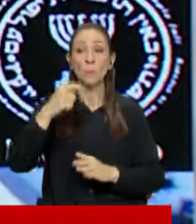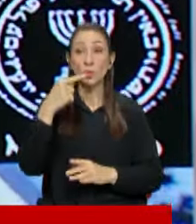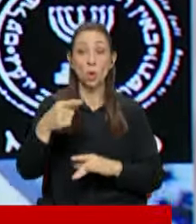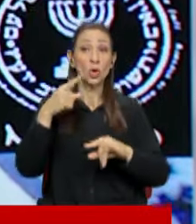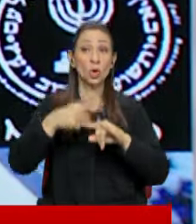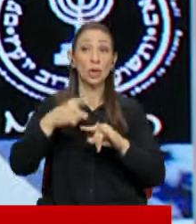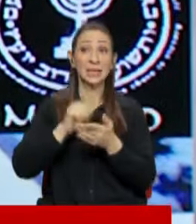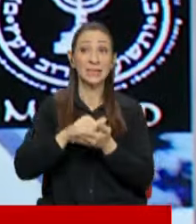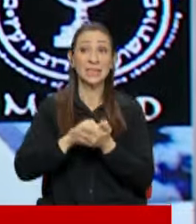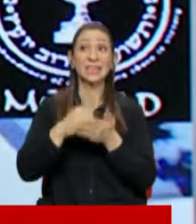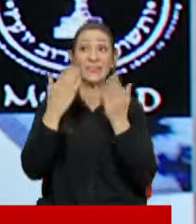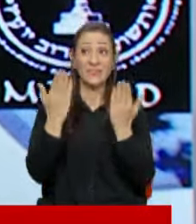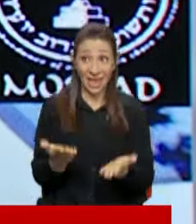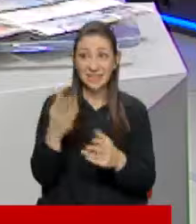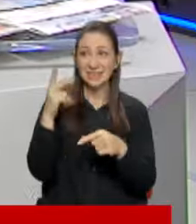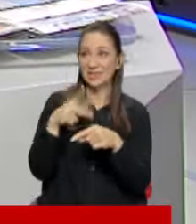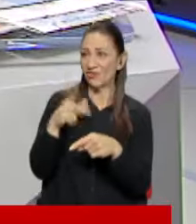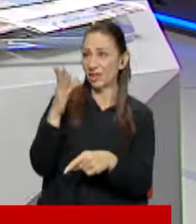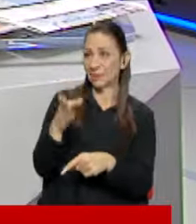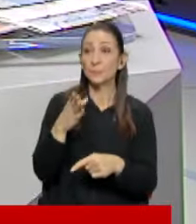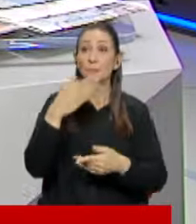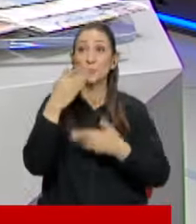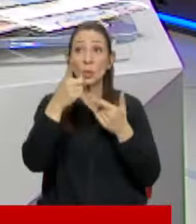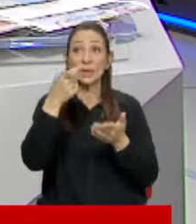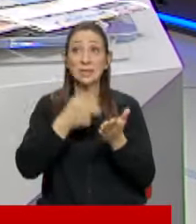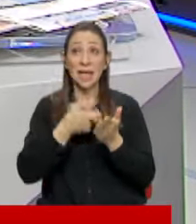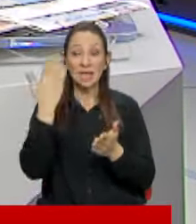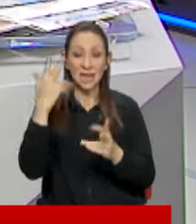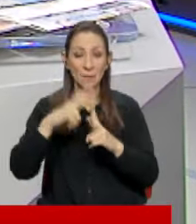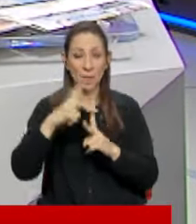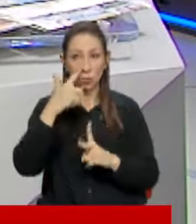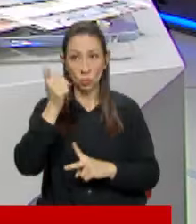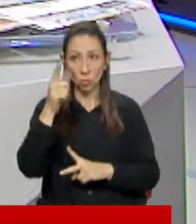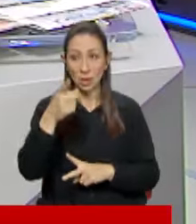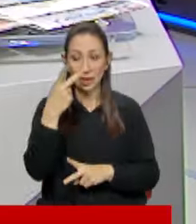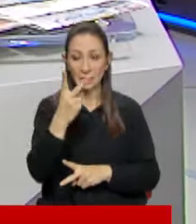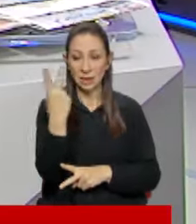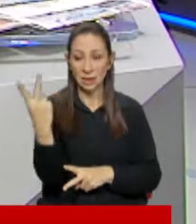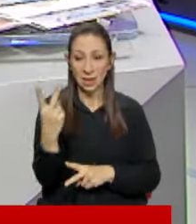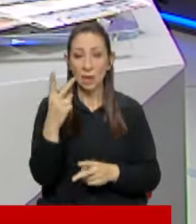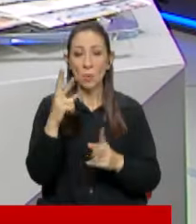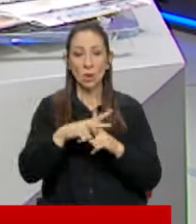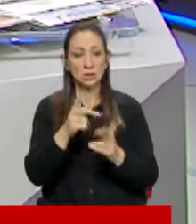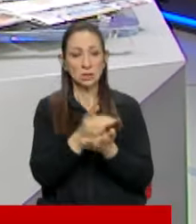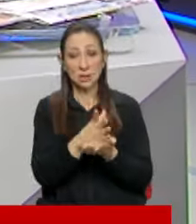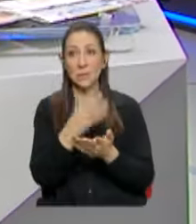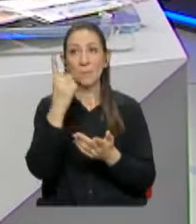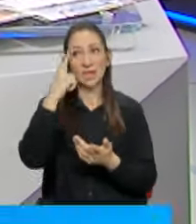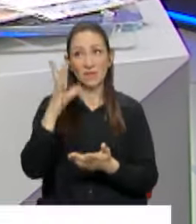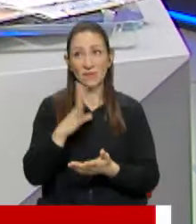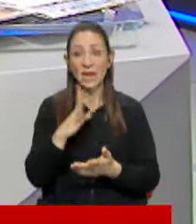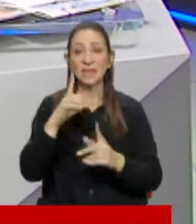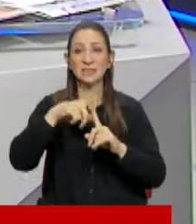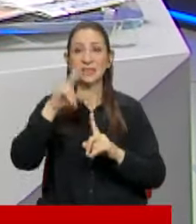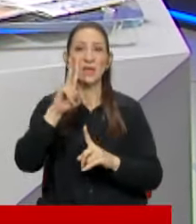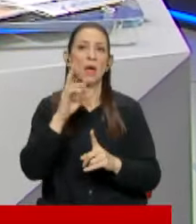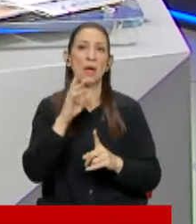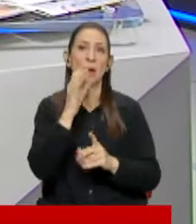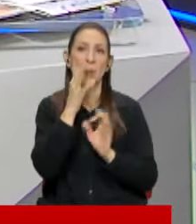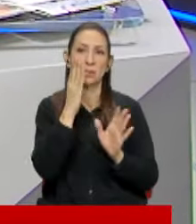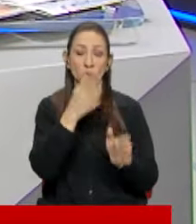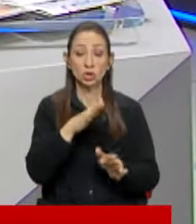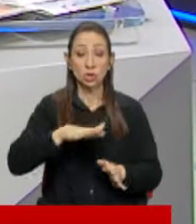Hürriyet gazetesi ve Zafer. Bahsedilen o isim eski emniyet müdürüydü. İşte 2002'de polislikten atıldığı yönünde bilgi de var. Ve televizyon ekranlarına çıkıyordu.